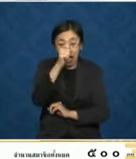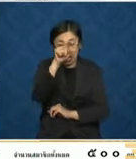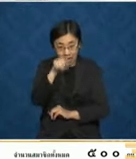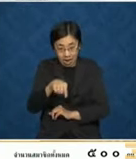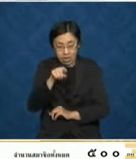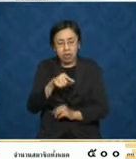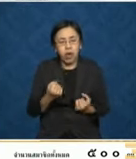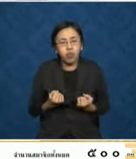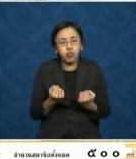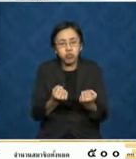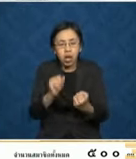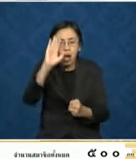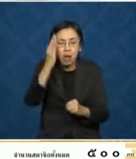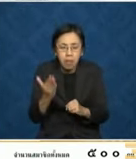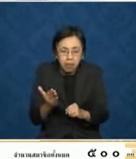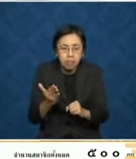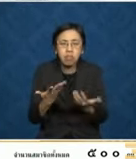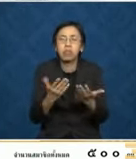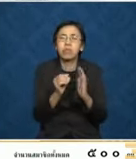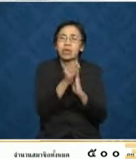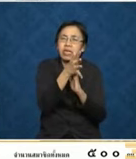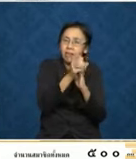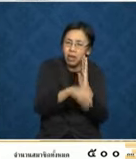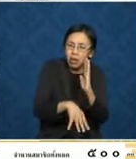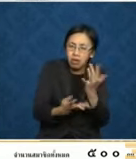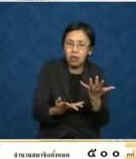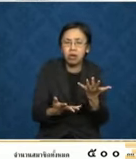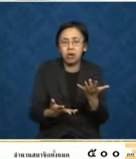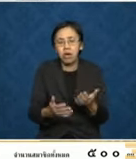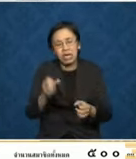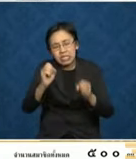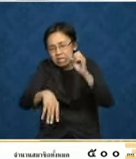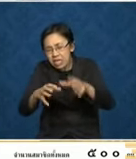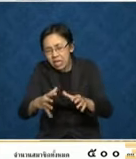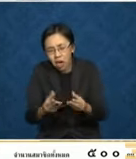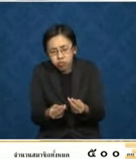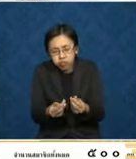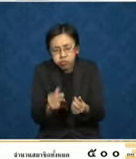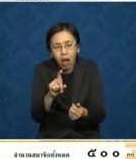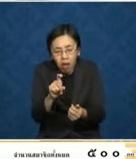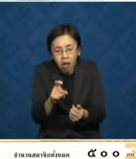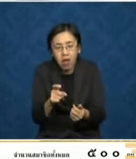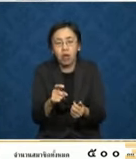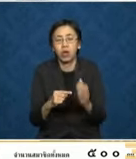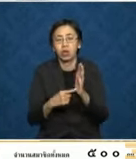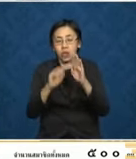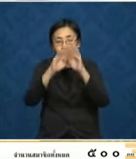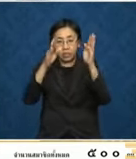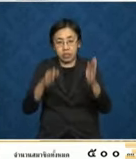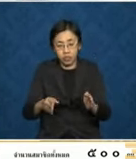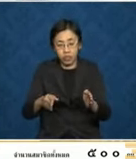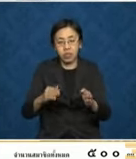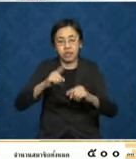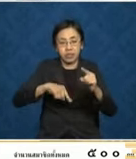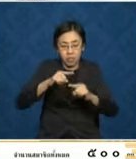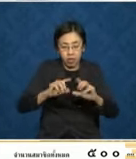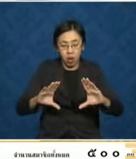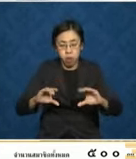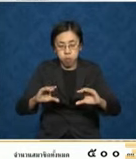เก็บขยะประเภทกิ่งไม้ใบไม้หรือแม้กระทั่งขยะชิ้นใหญ่โตที่ย่อยสลายไม่ได้ค่ะอย่างเช่นตู้เสื้อผ้าพลาสติกฟูกน